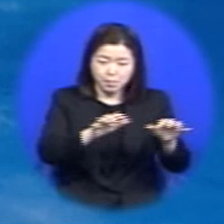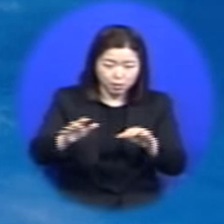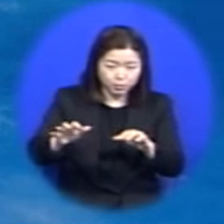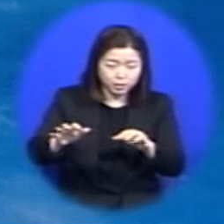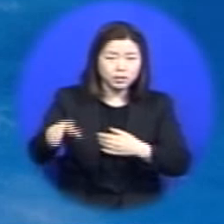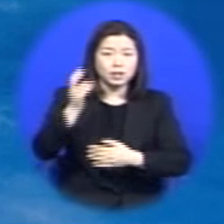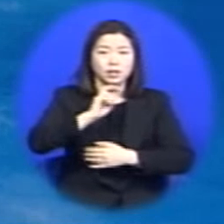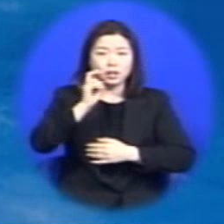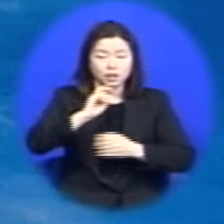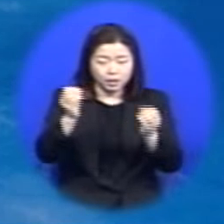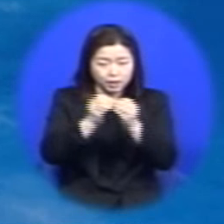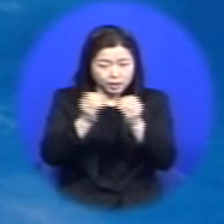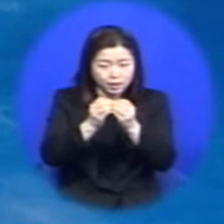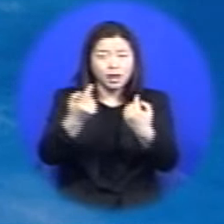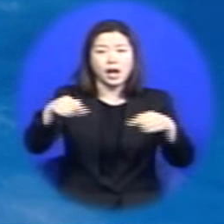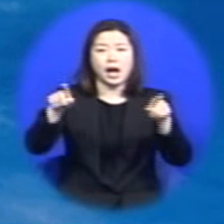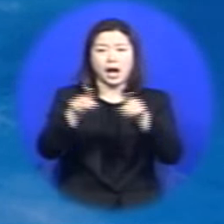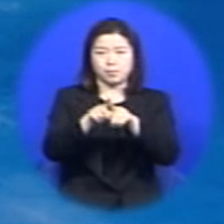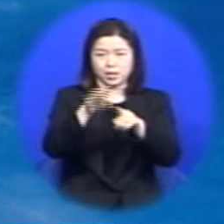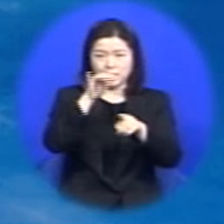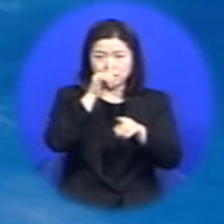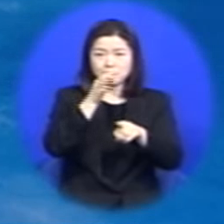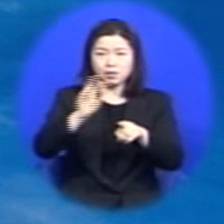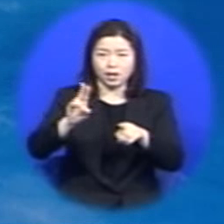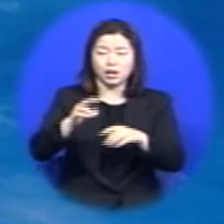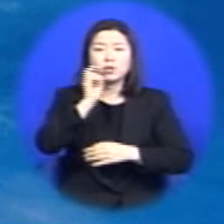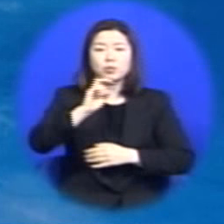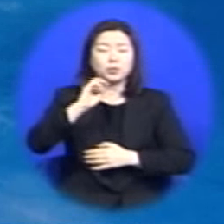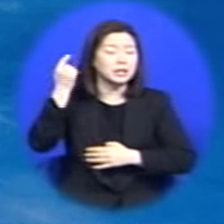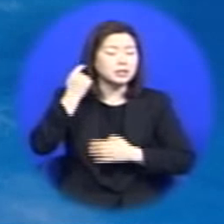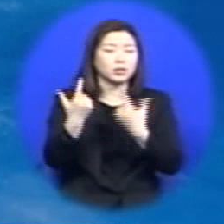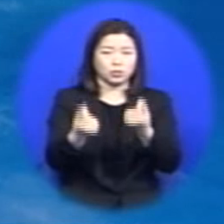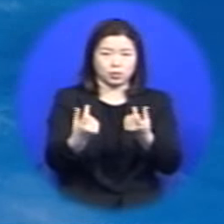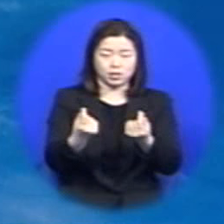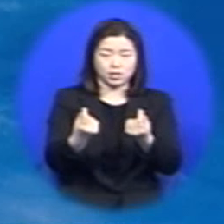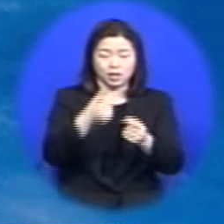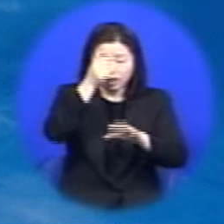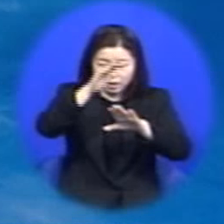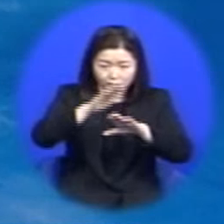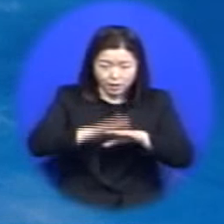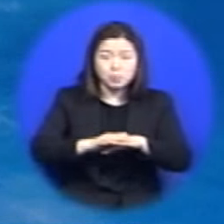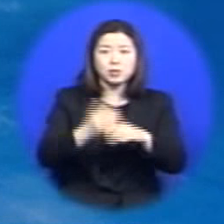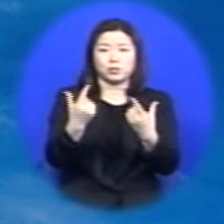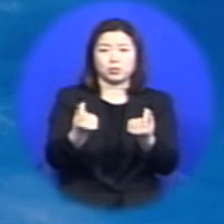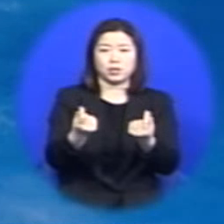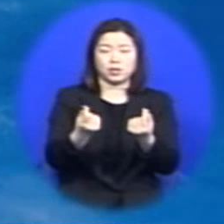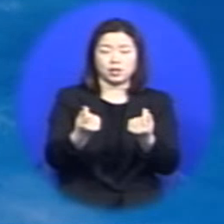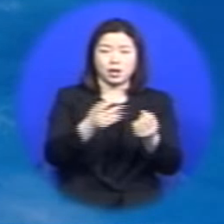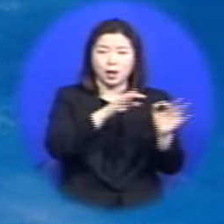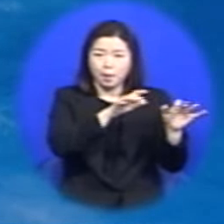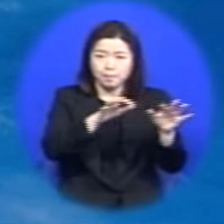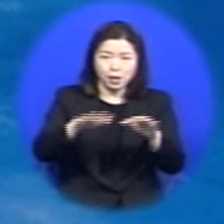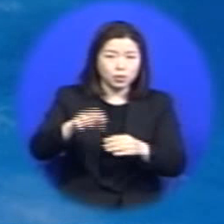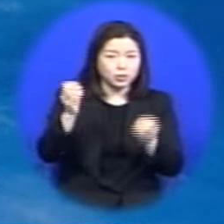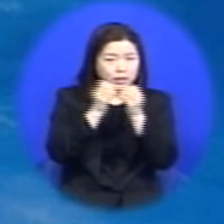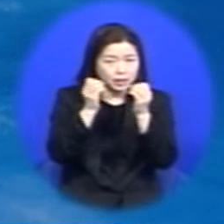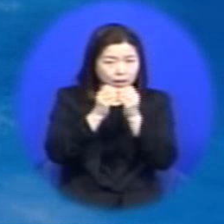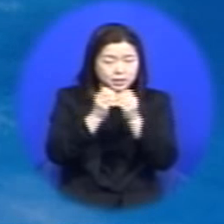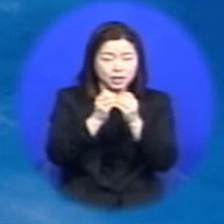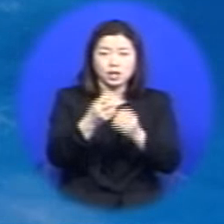되는 거죠. 예배도 꼭 같습니다. 예배에도 멜로디와 가사처럼 두 가지가 있어요.